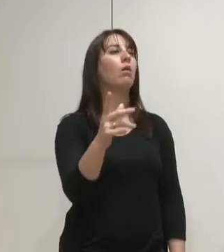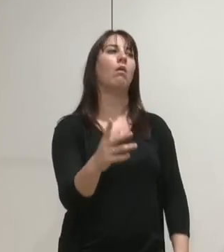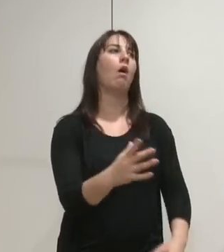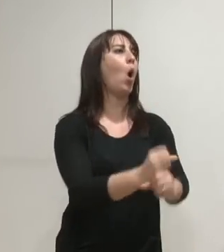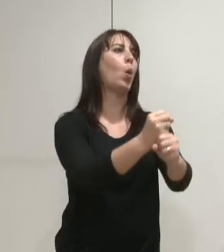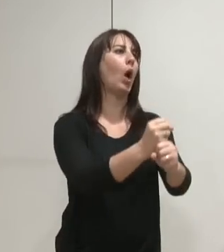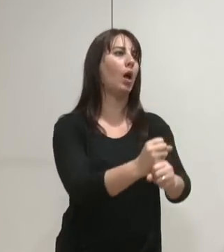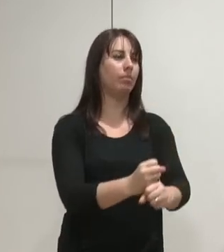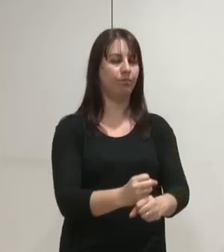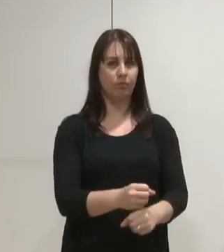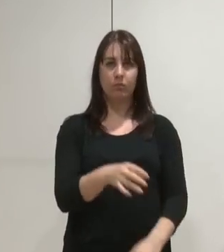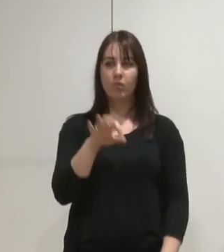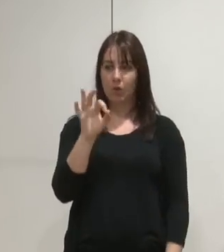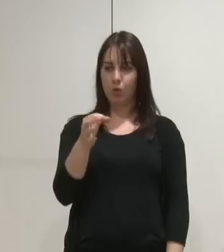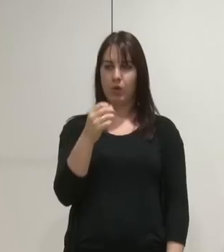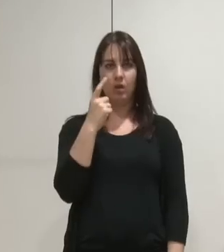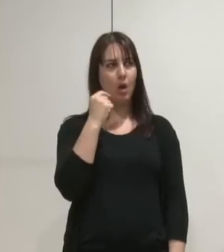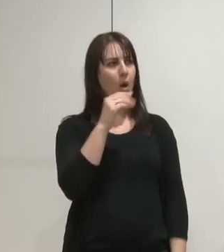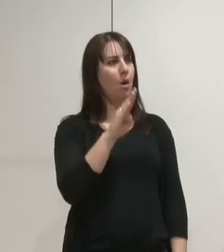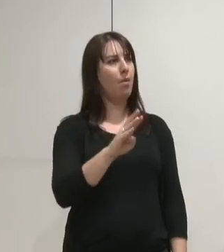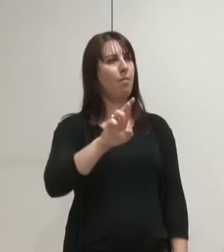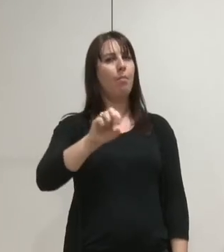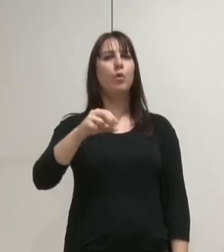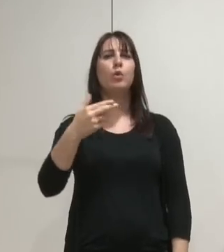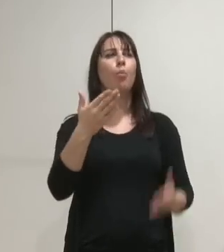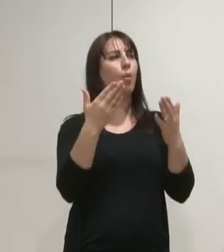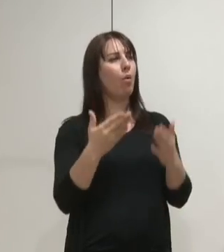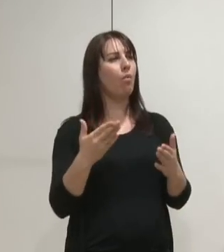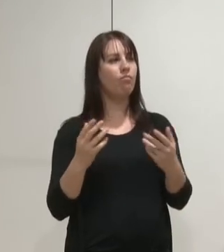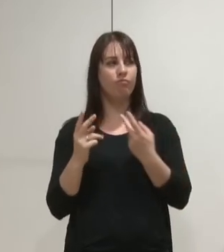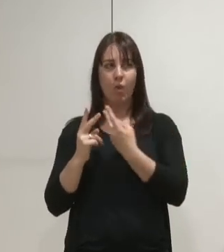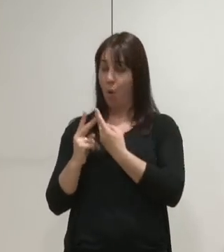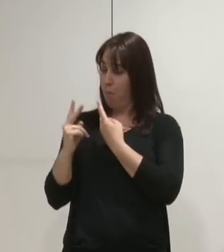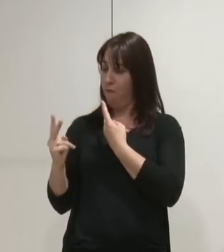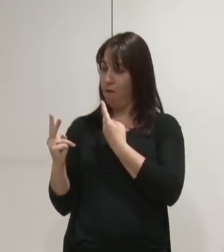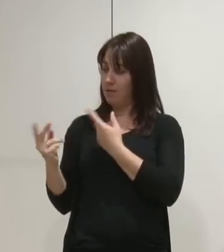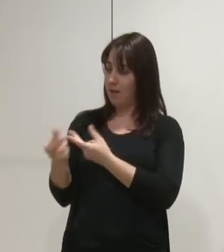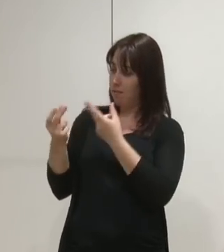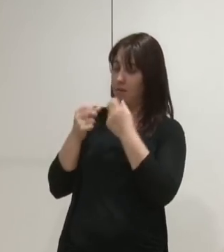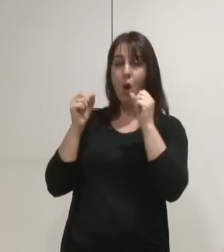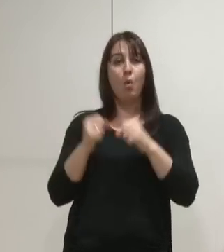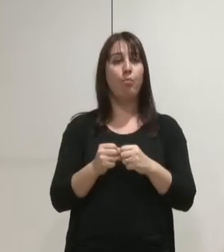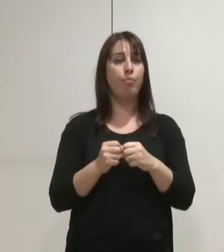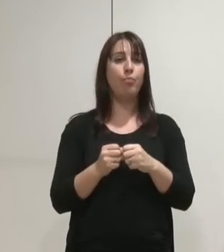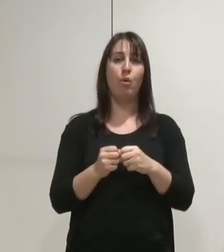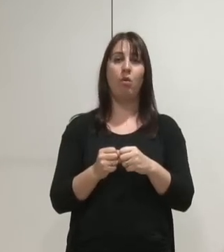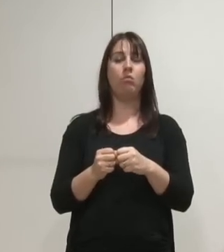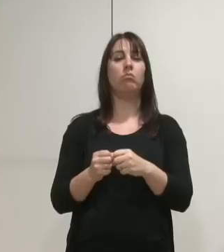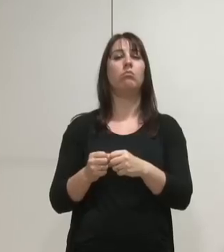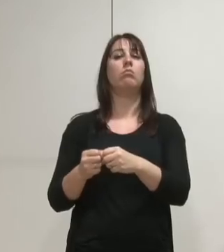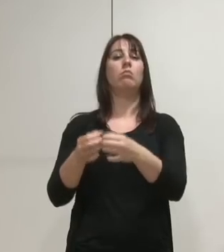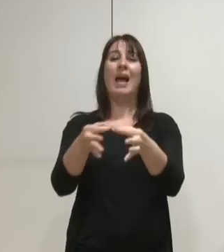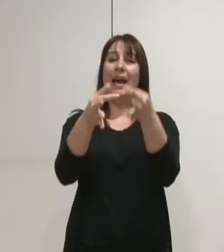courte oui monsieur monsieur Bron comme le disait mon voisin on peut arriver à un résultat juste avec des calculs